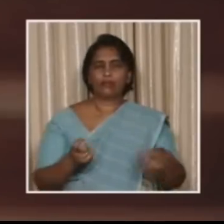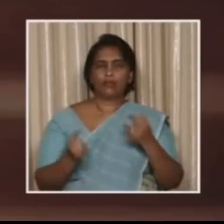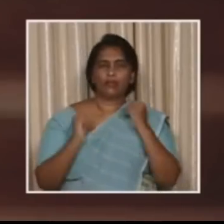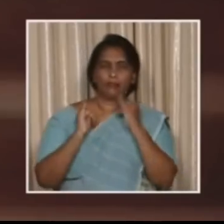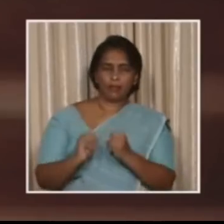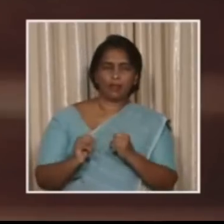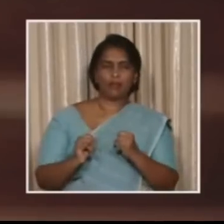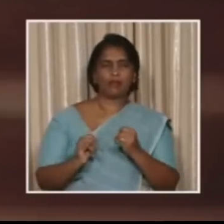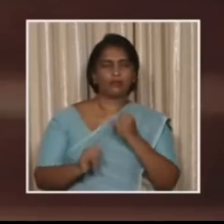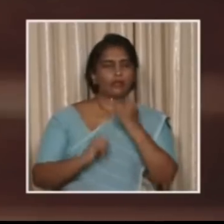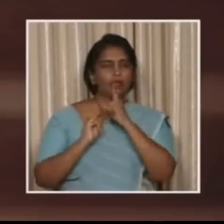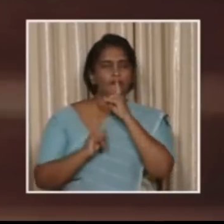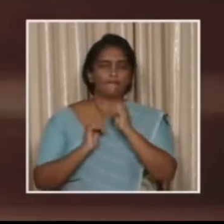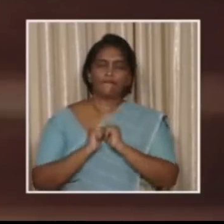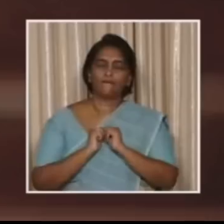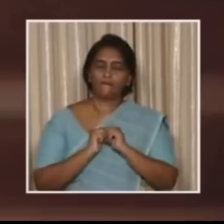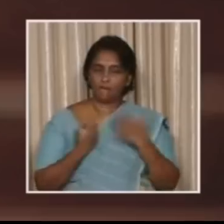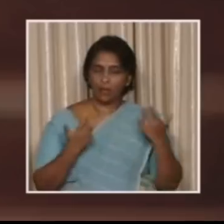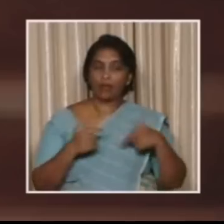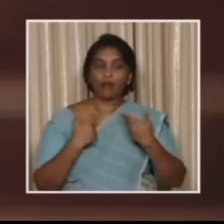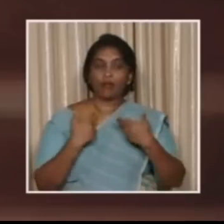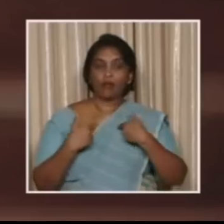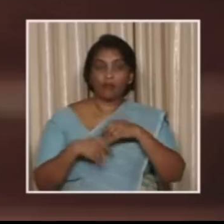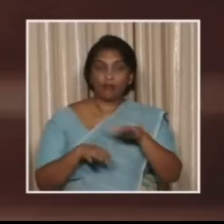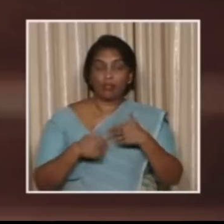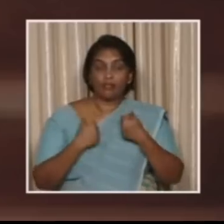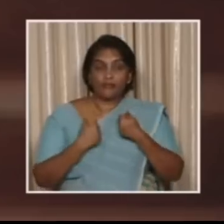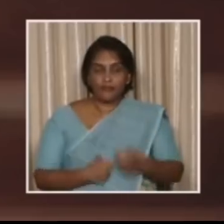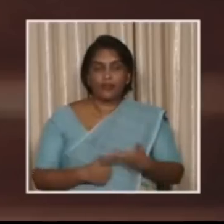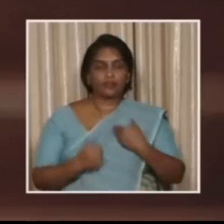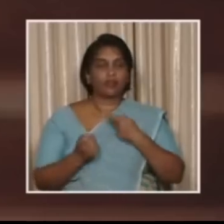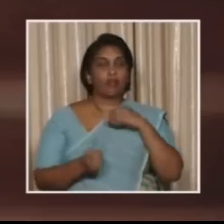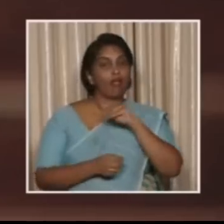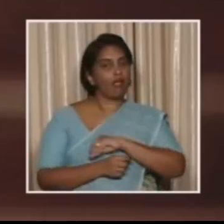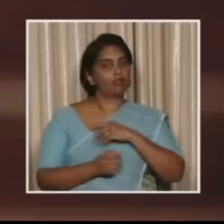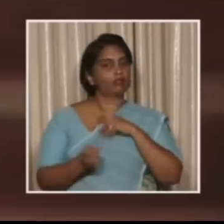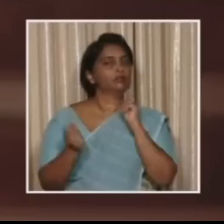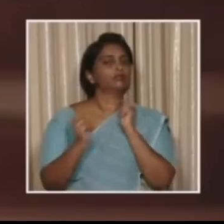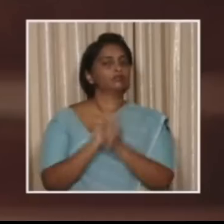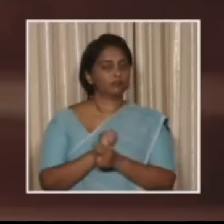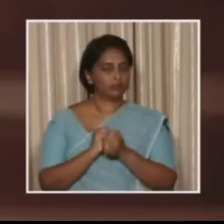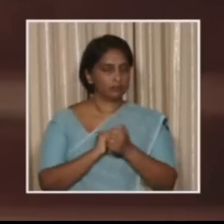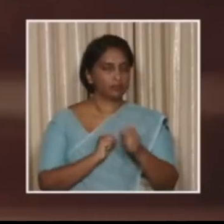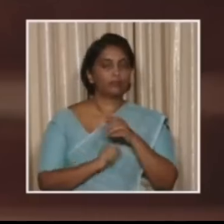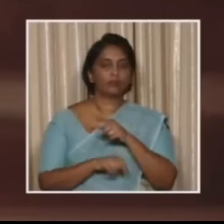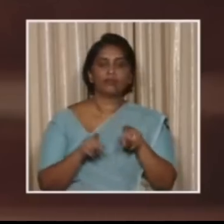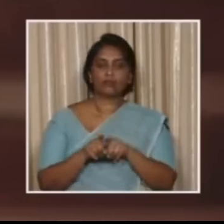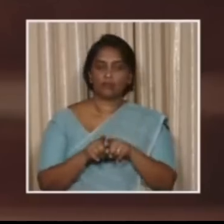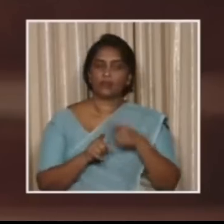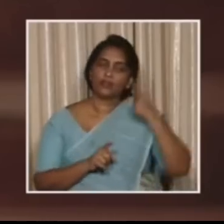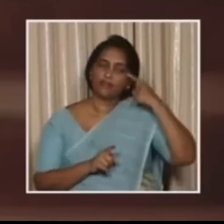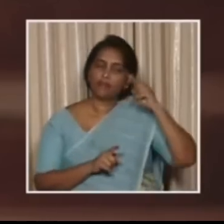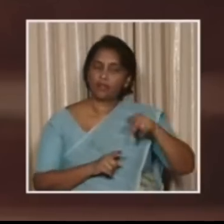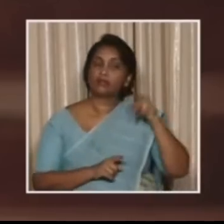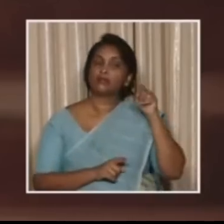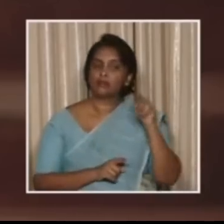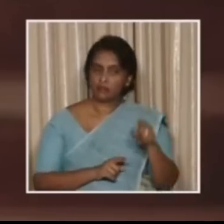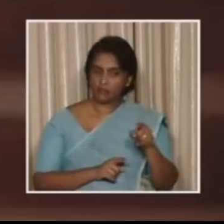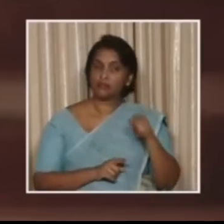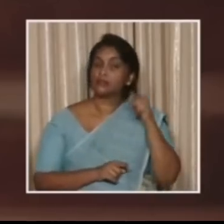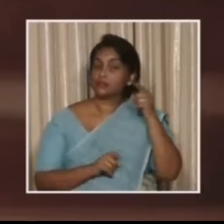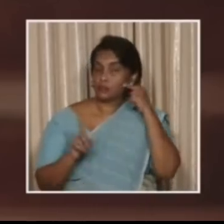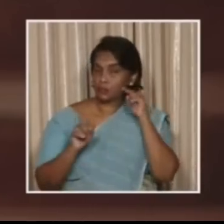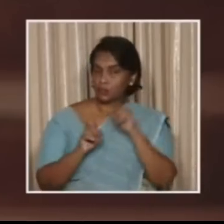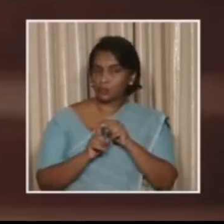இல்லை என்று ஜனாதிபதி குறிப்பிட்டுள்ளார். அப்படி நடந்தாலும் எந்தவொரு கட்சிக்குள் 50% வாக்குகள் கிடைக்காது என்றும் தெரிவித்துள்ளார்.